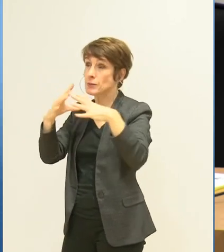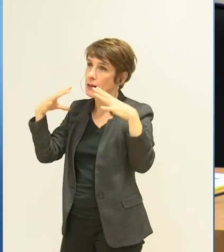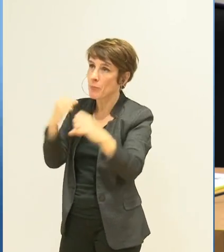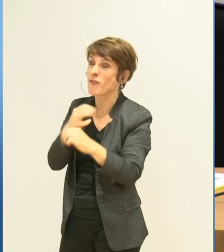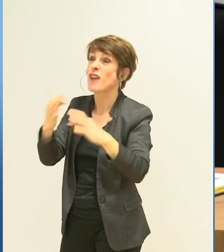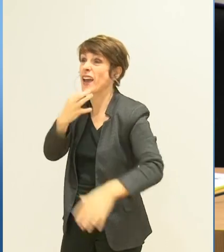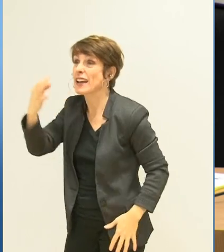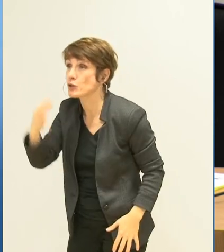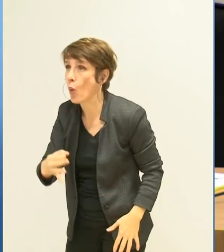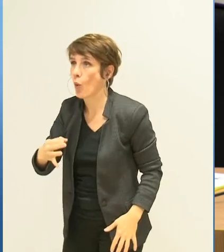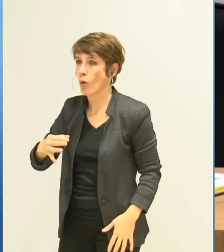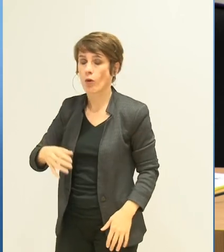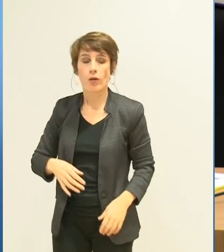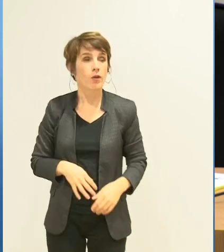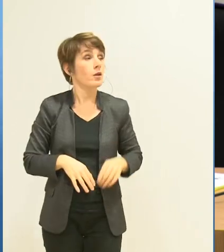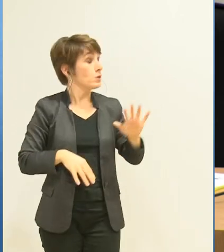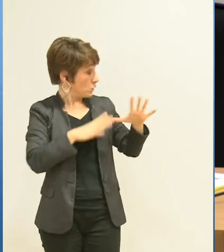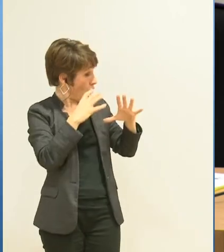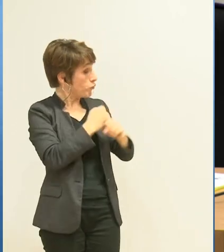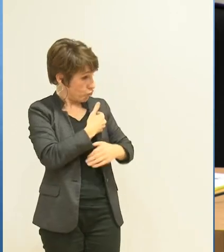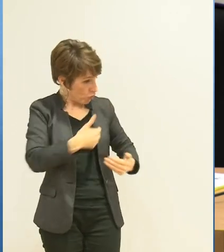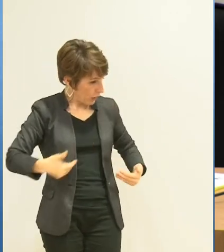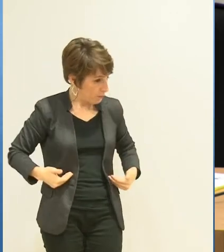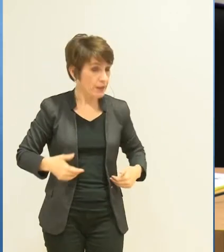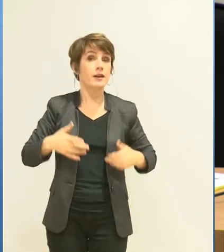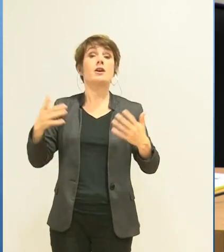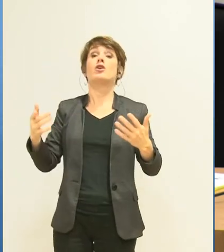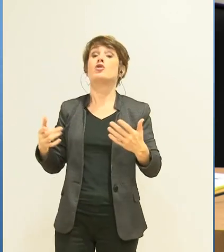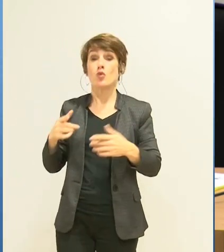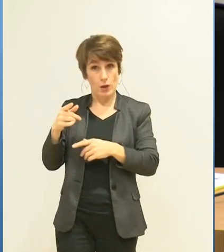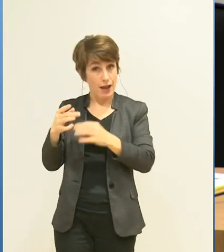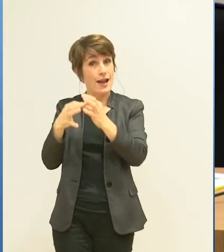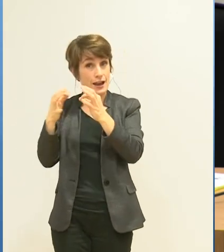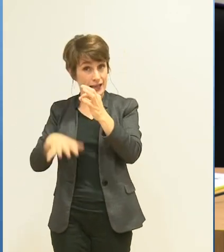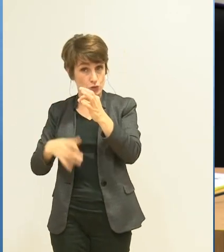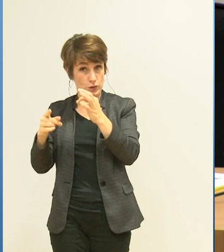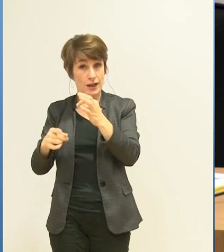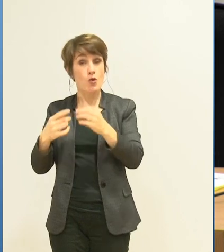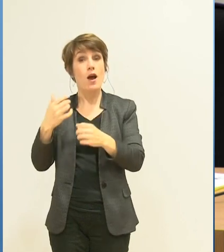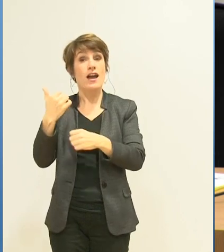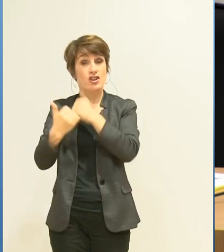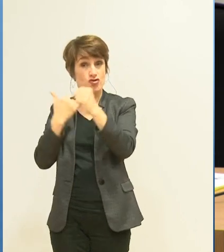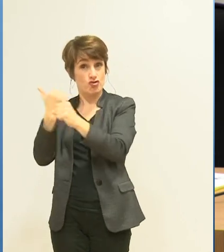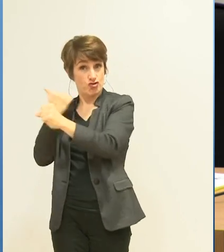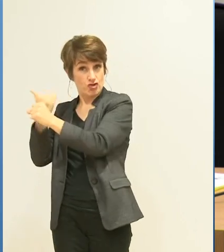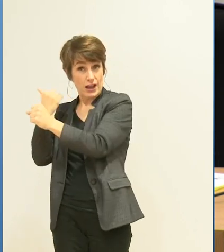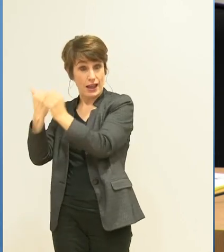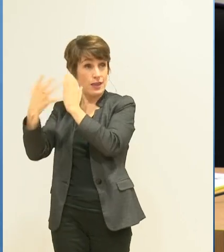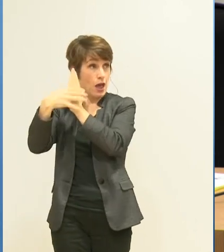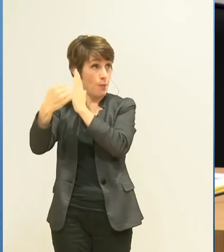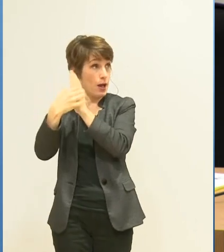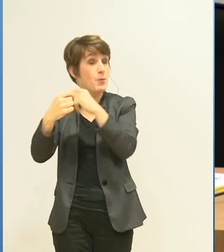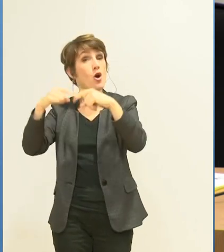que le lien long l'ordonnateur ce refinancement a permis de diminuer la nuitée en capital de dette de